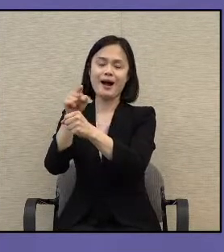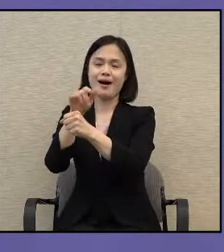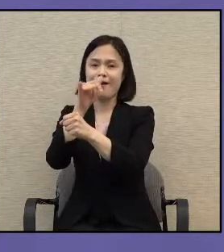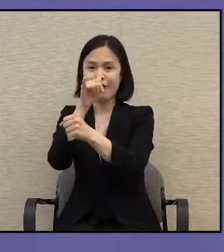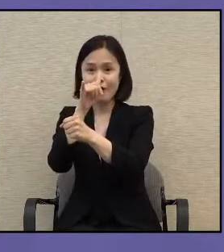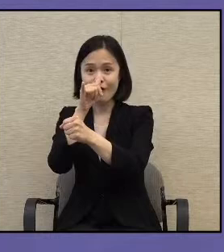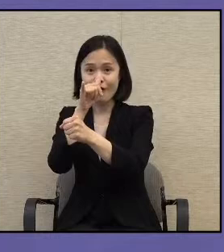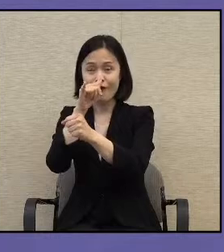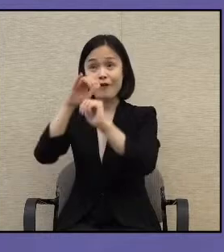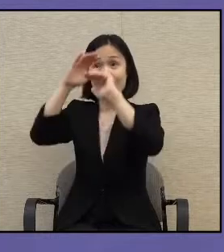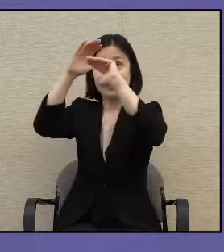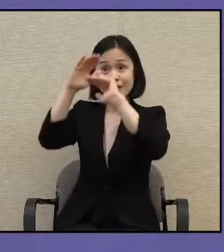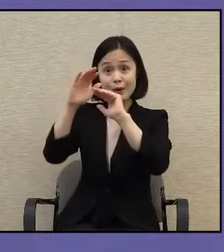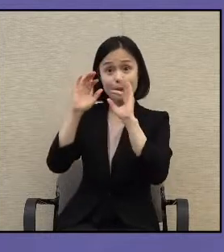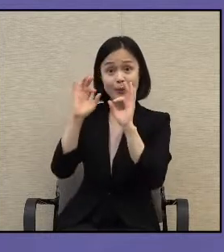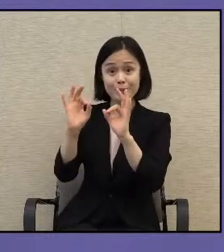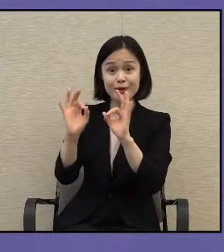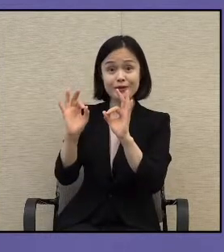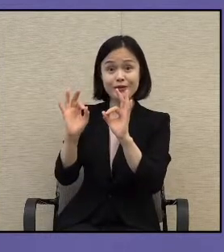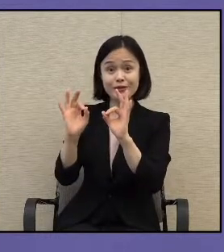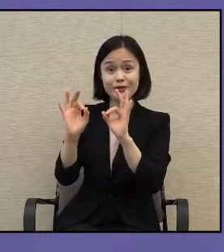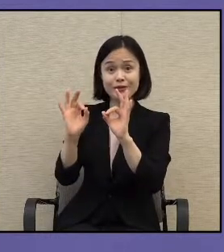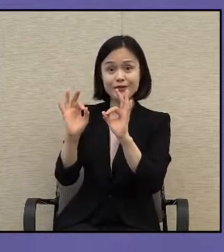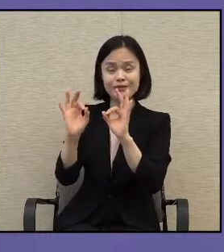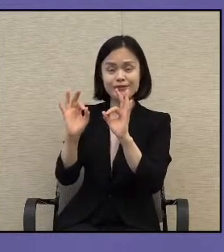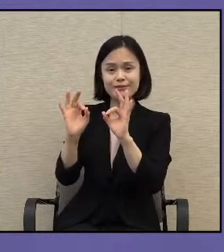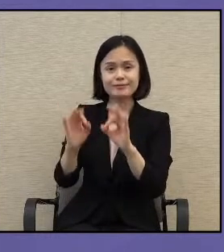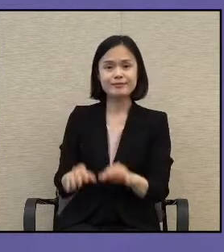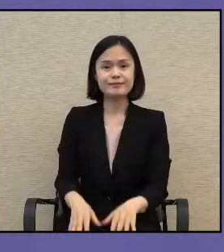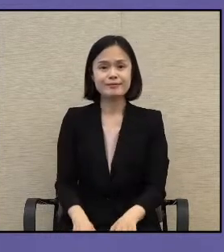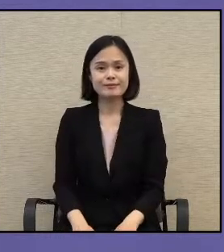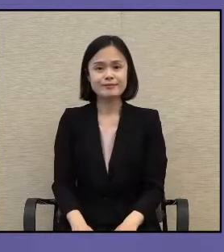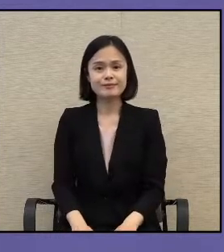이제 어떻게 보면 좀 보편적인 것으로서